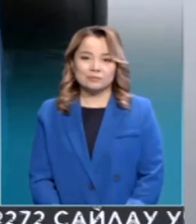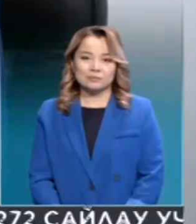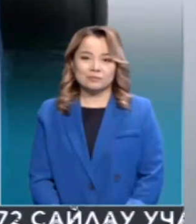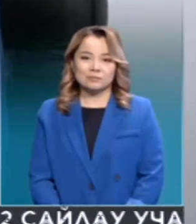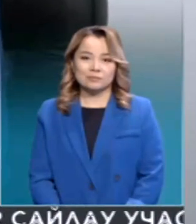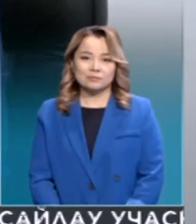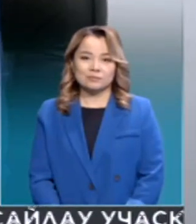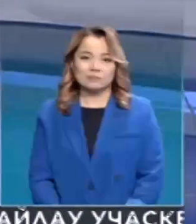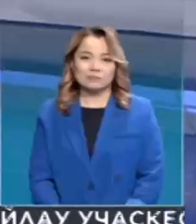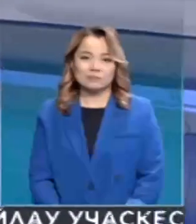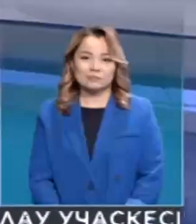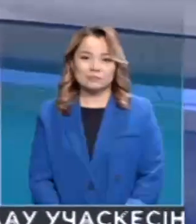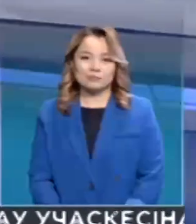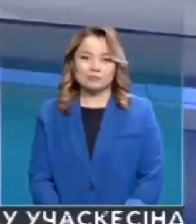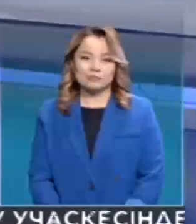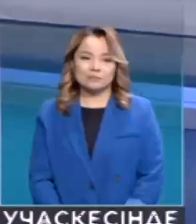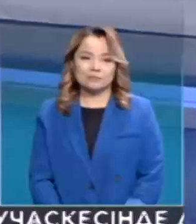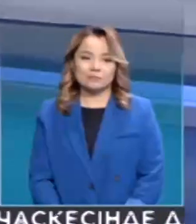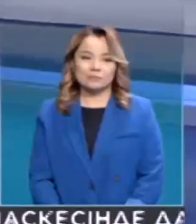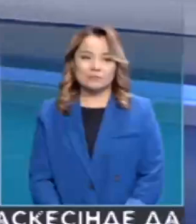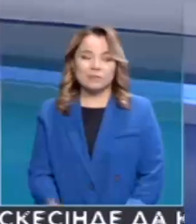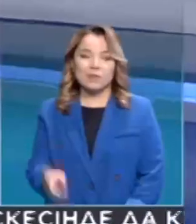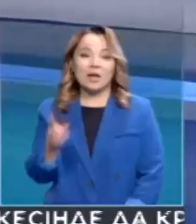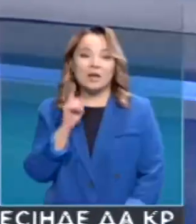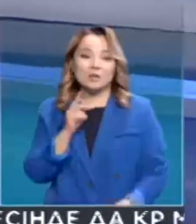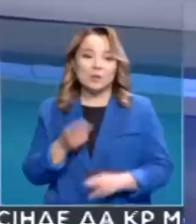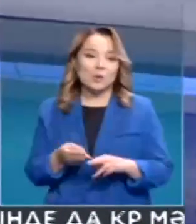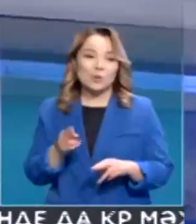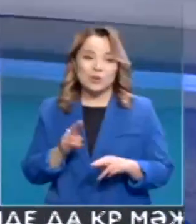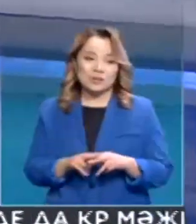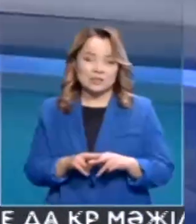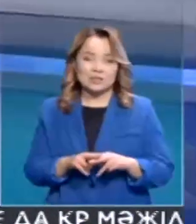Атырау. Я, журналистің жұмысы оңай